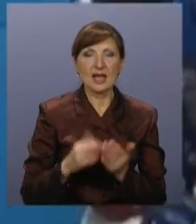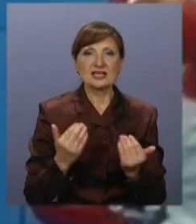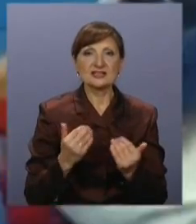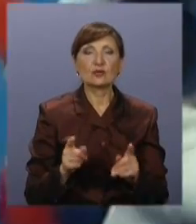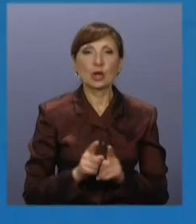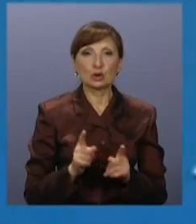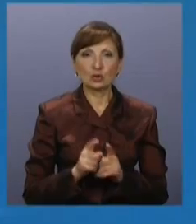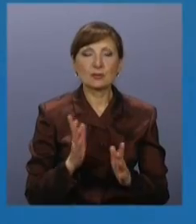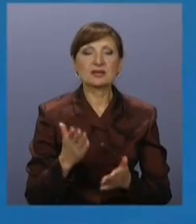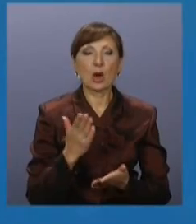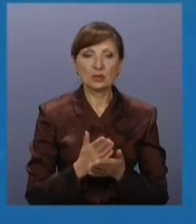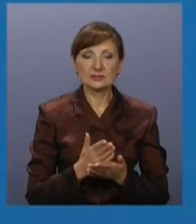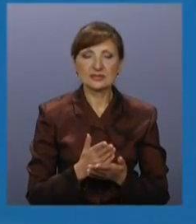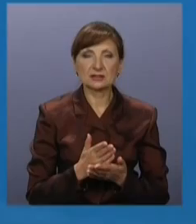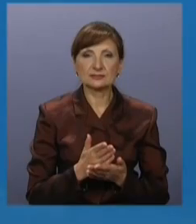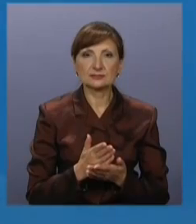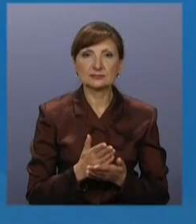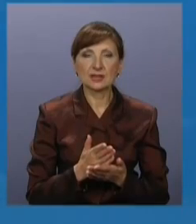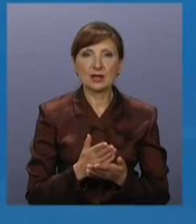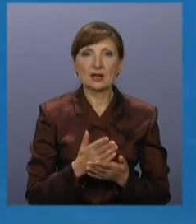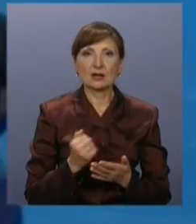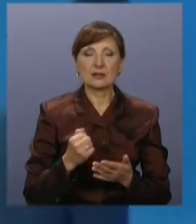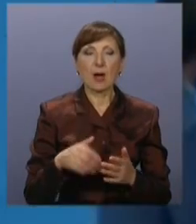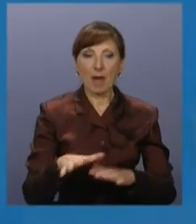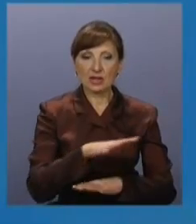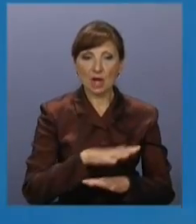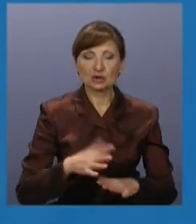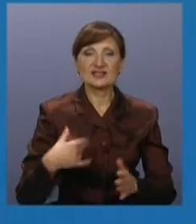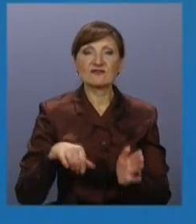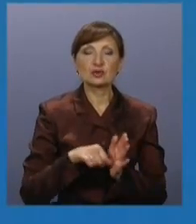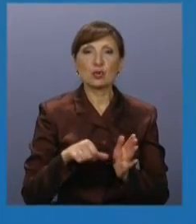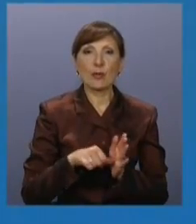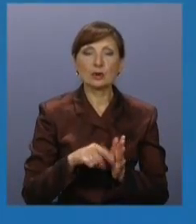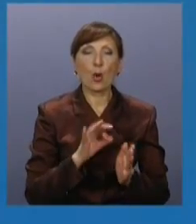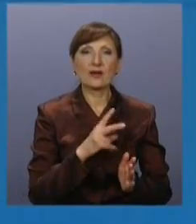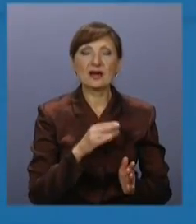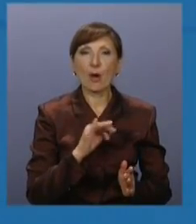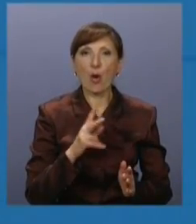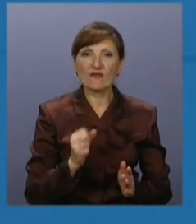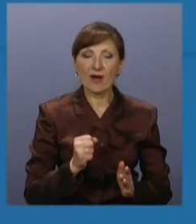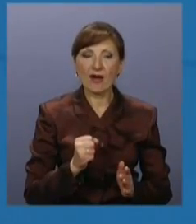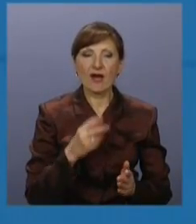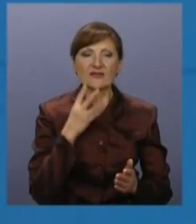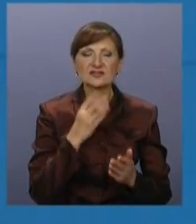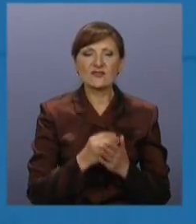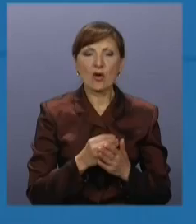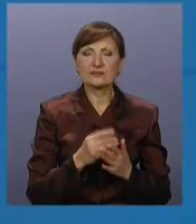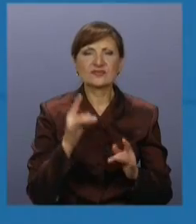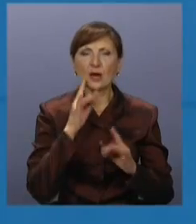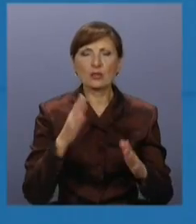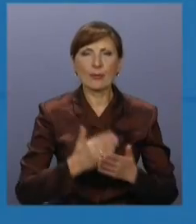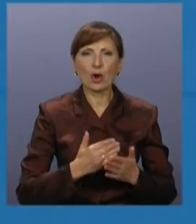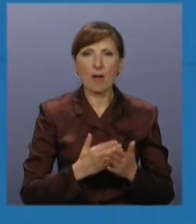тоже мы находимся на легкоатлетическом манеже, где выступает Ольга Рыпакова в своей коронной